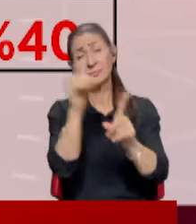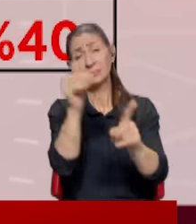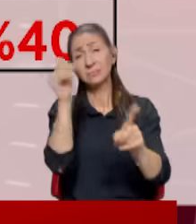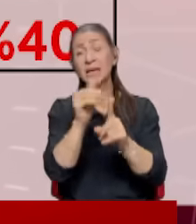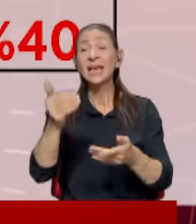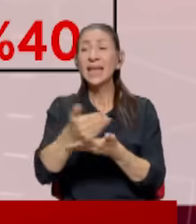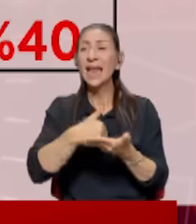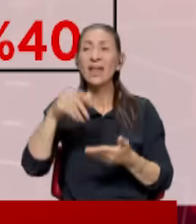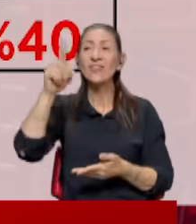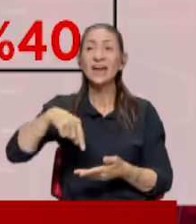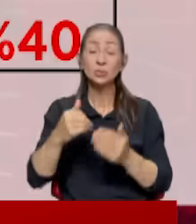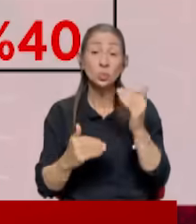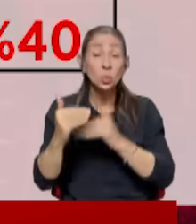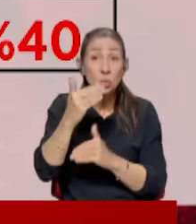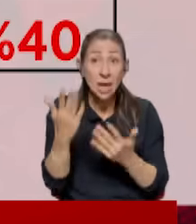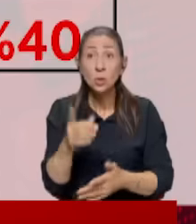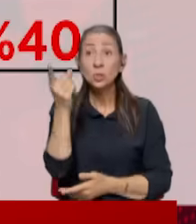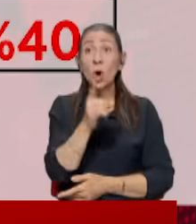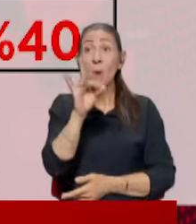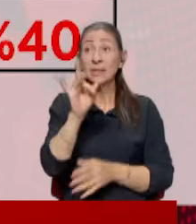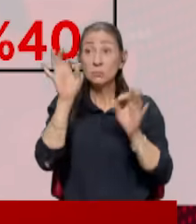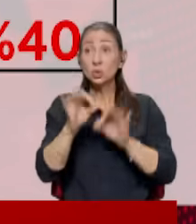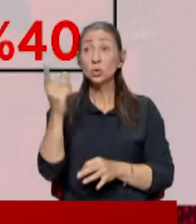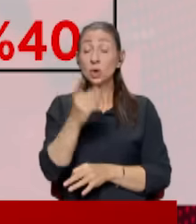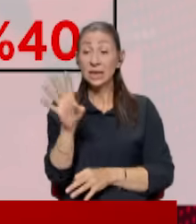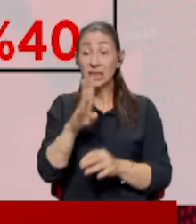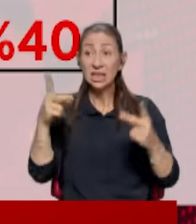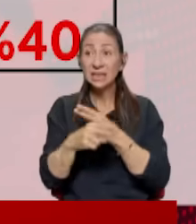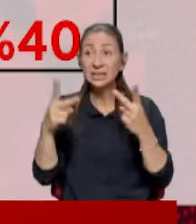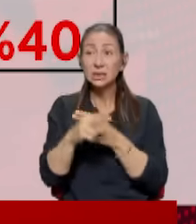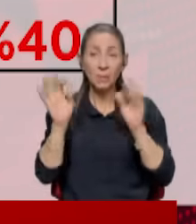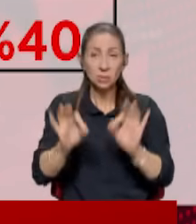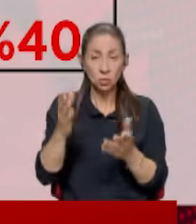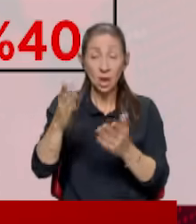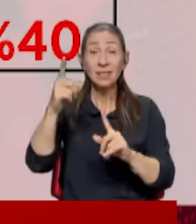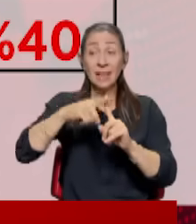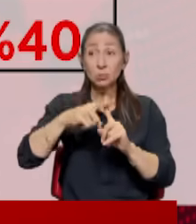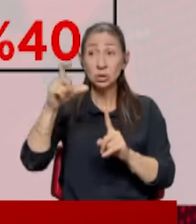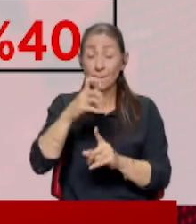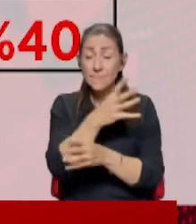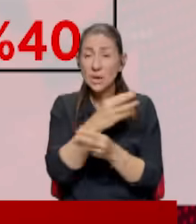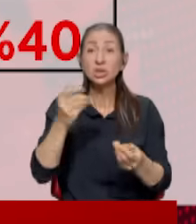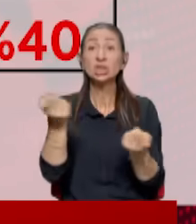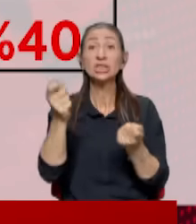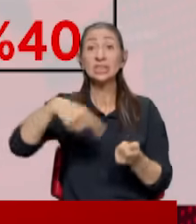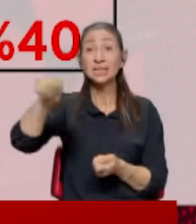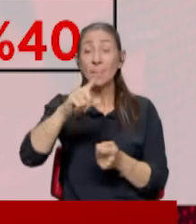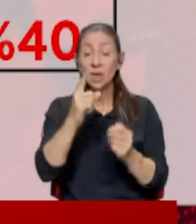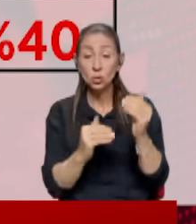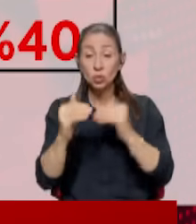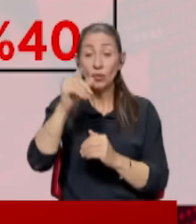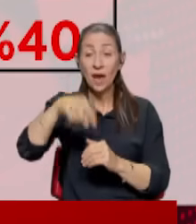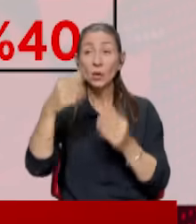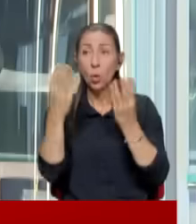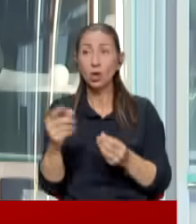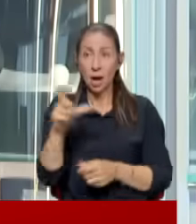gelir vergisi oranlarının yüksekliğini. %15 ile başlıyor, %40 kesintiye kadar gidiyor. Temmuz ayı milyonlarca çalışanın da bir üst vergi